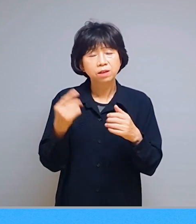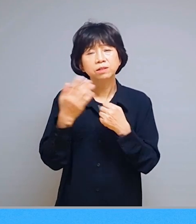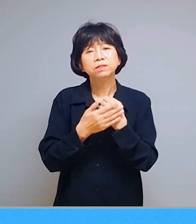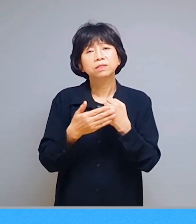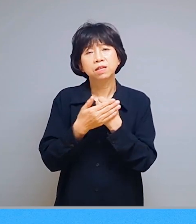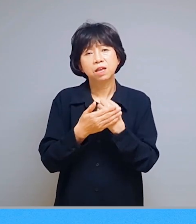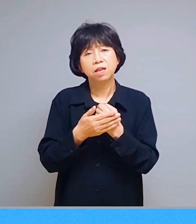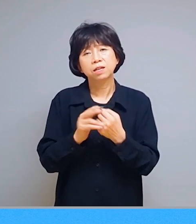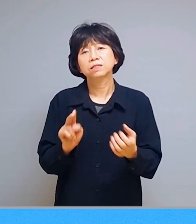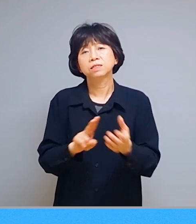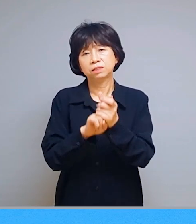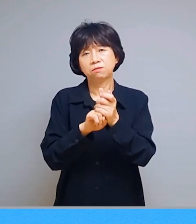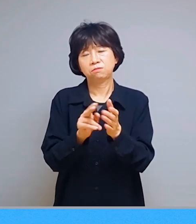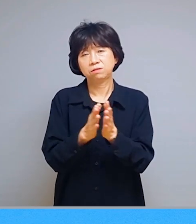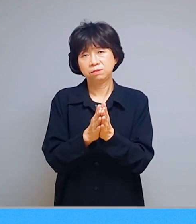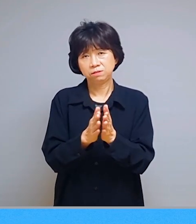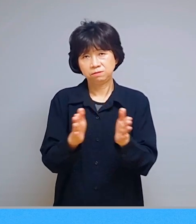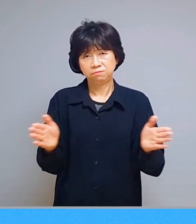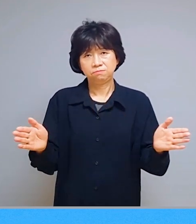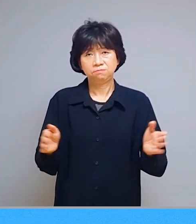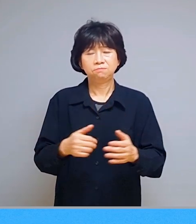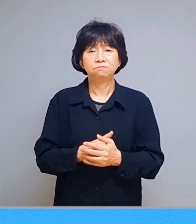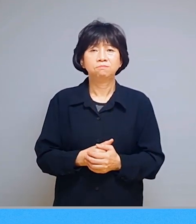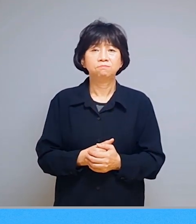기적이 시작됩니다.